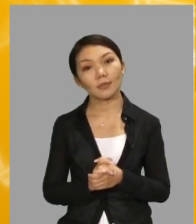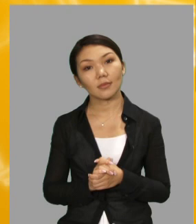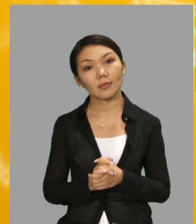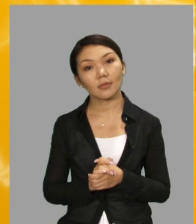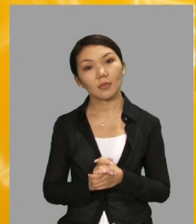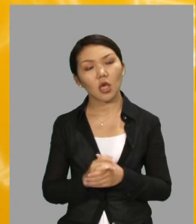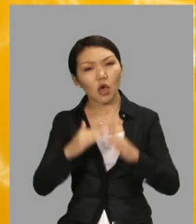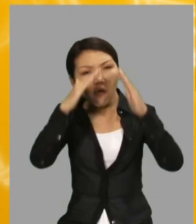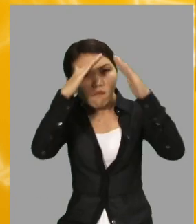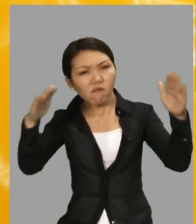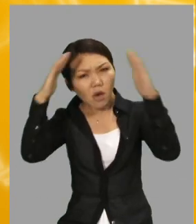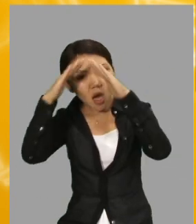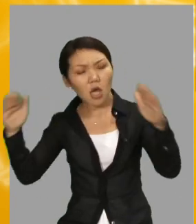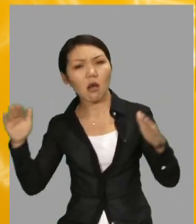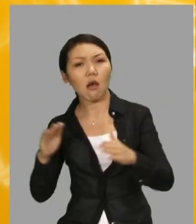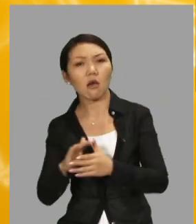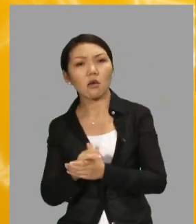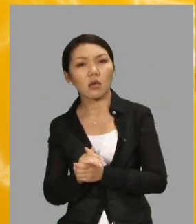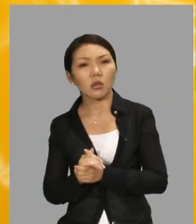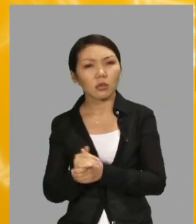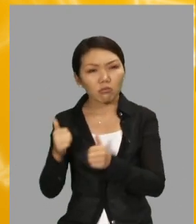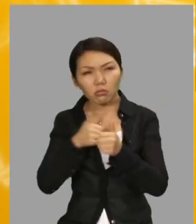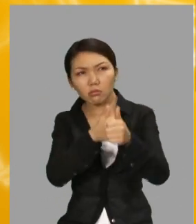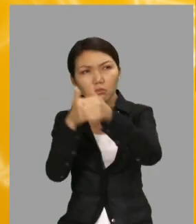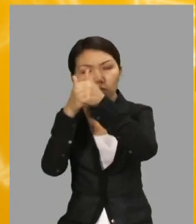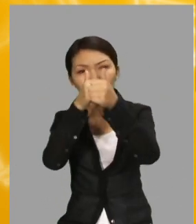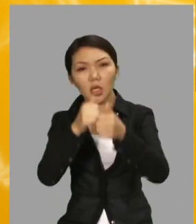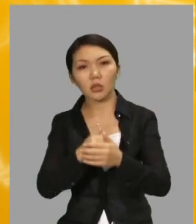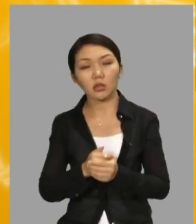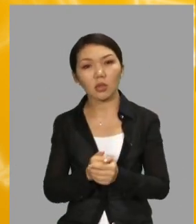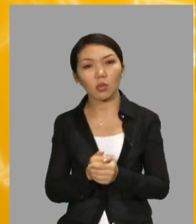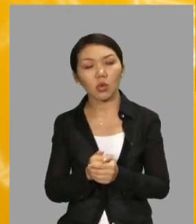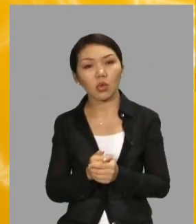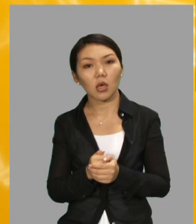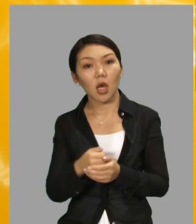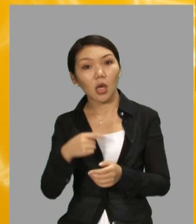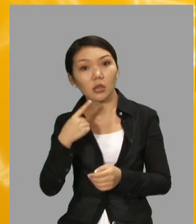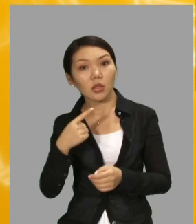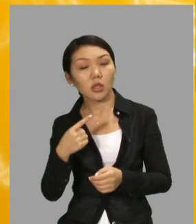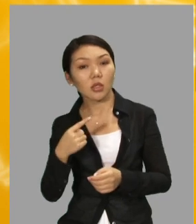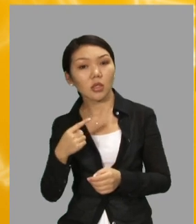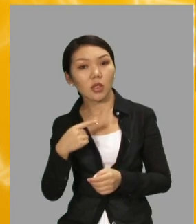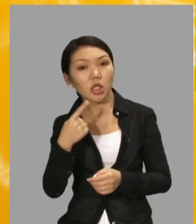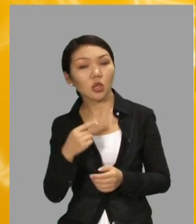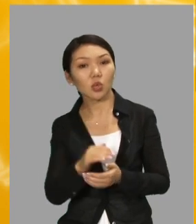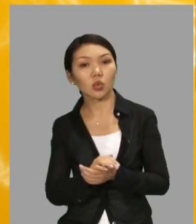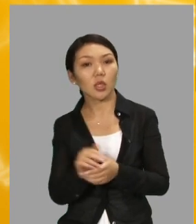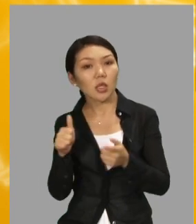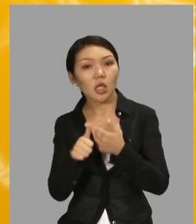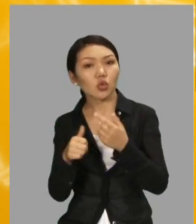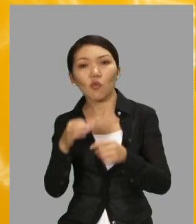В горах, блуждая за тобой, откликнусь я на зов